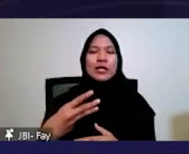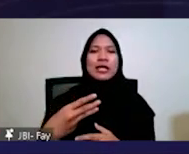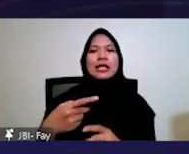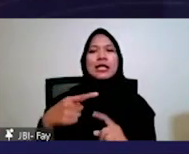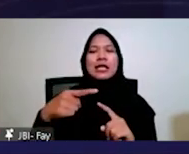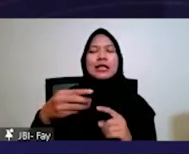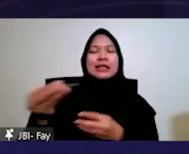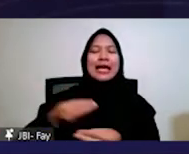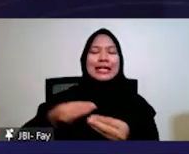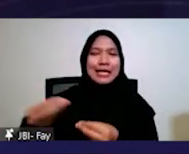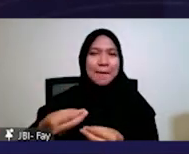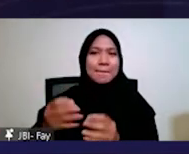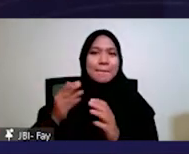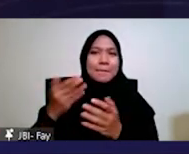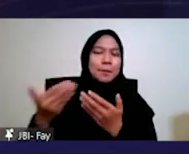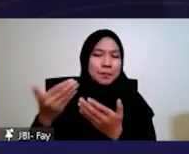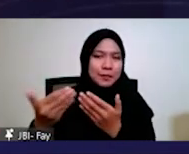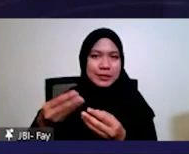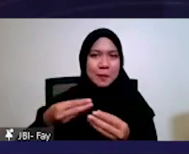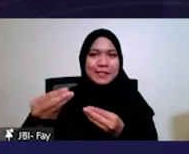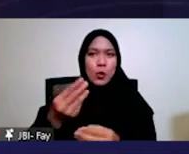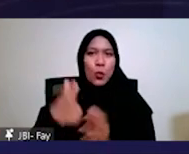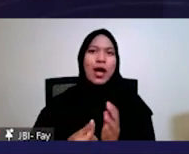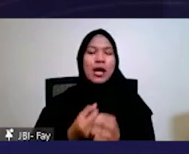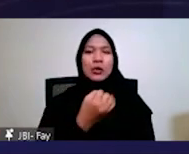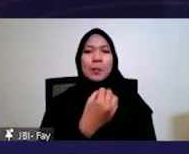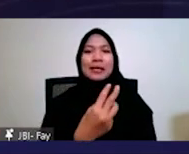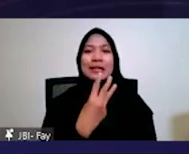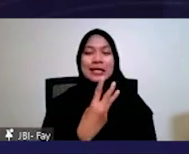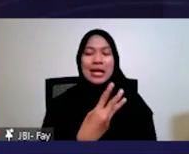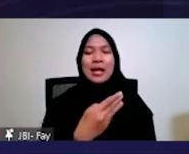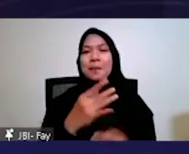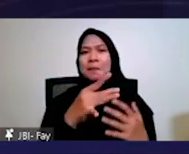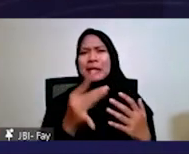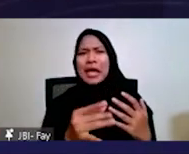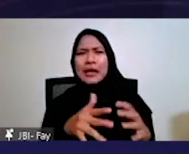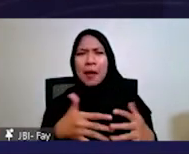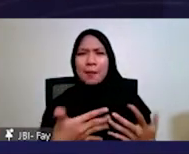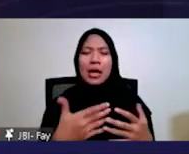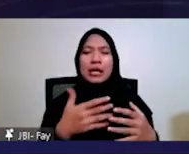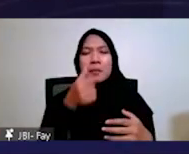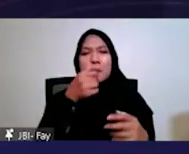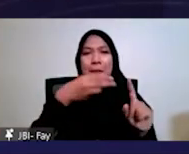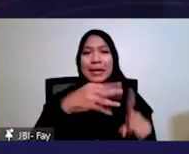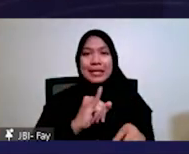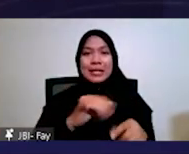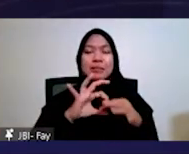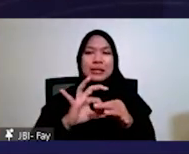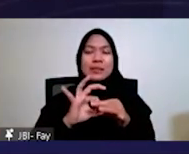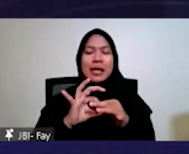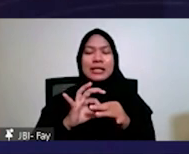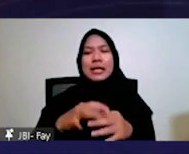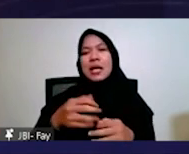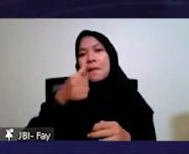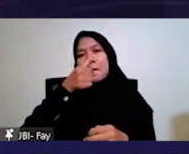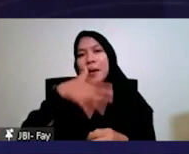pasar uang nomor tiga pilihan platform teologinya baru saja kerjasama dengan bank-bank Sentral